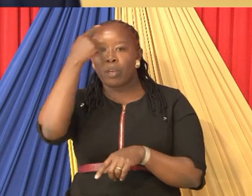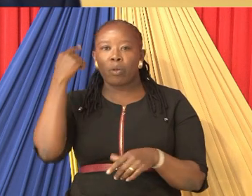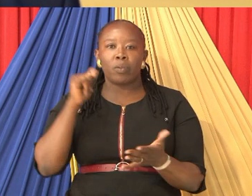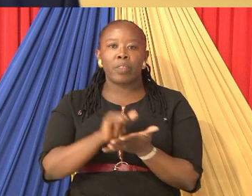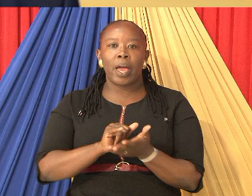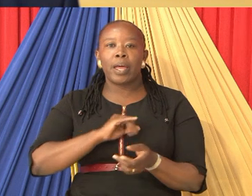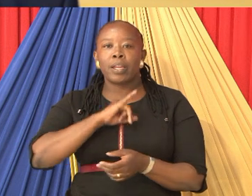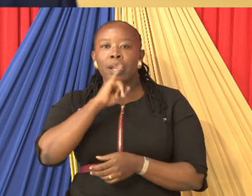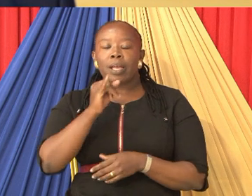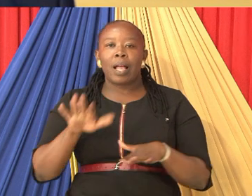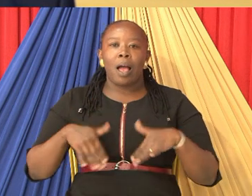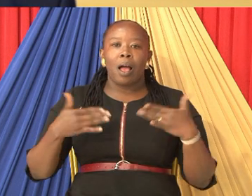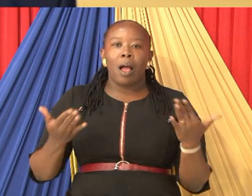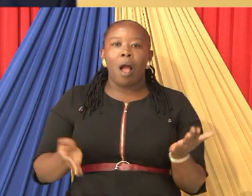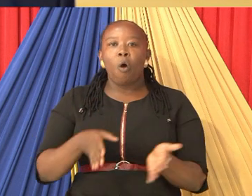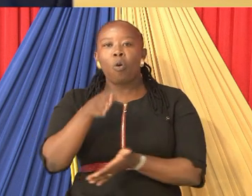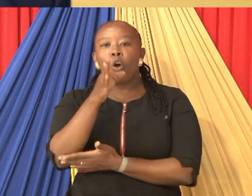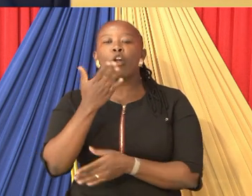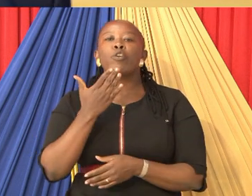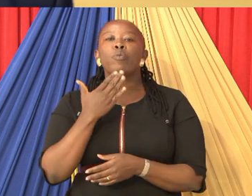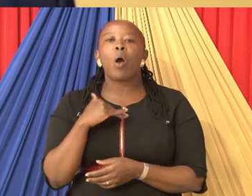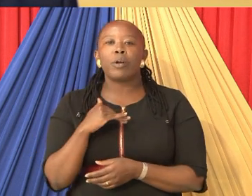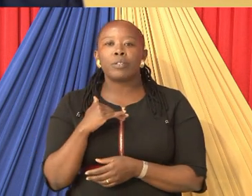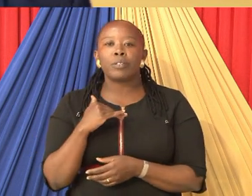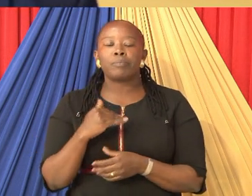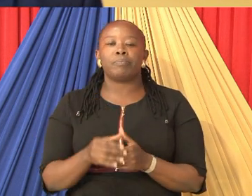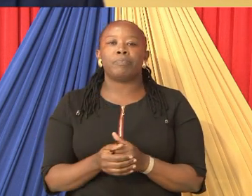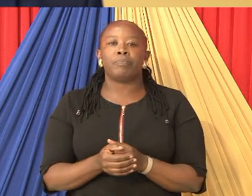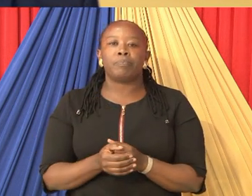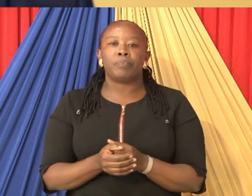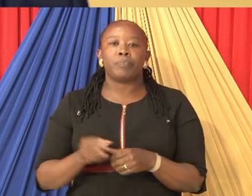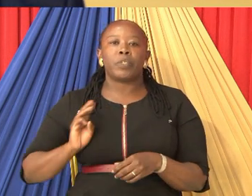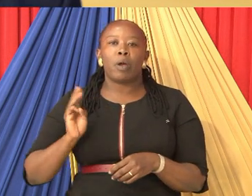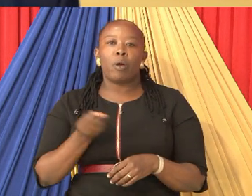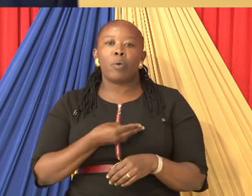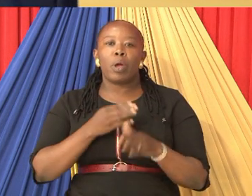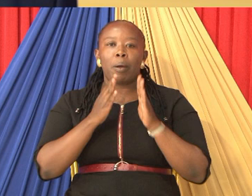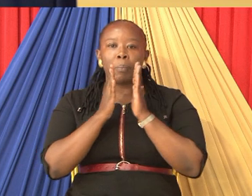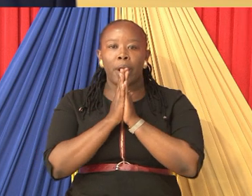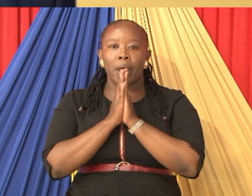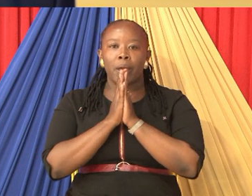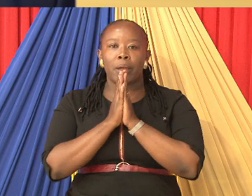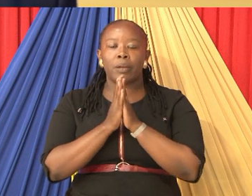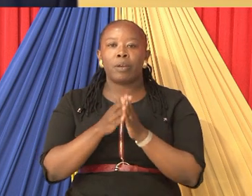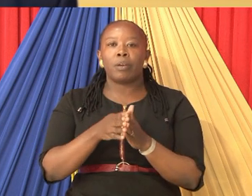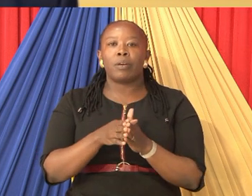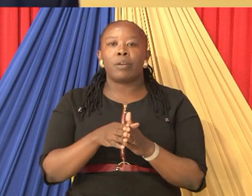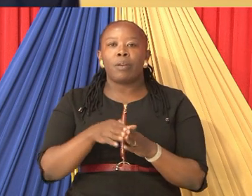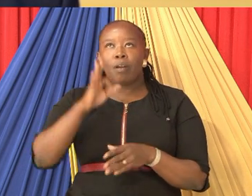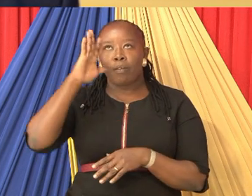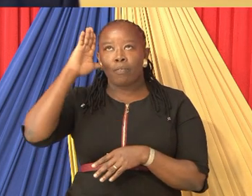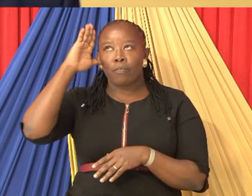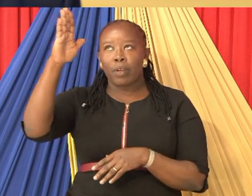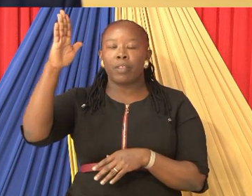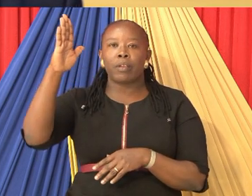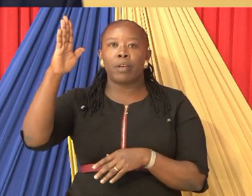kwenu katika Kristo Yesu. Na tuombe. Baba wetu